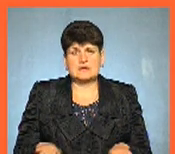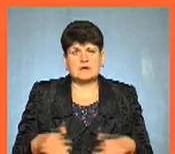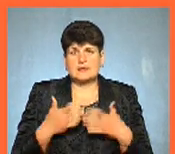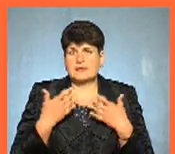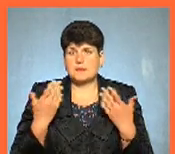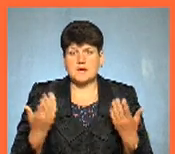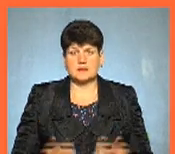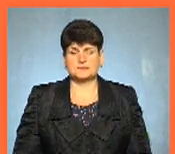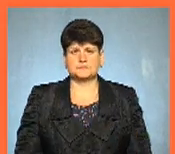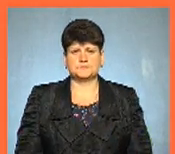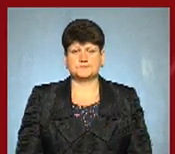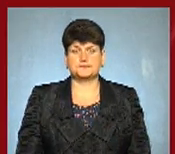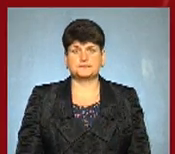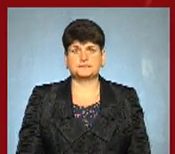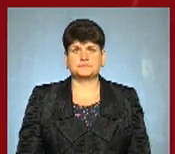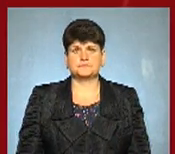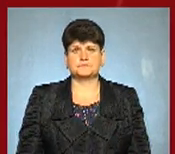немає.